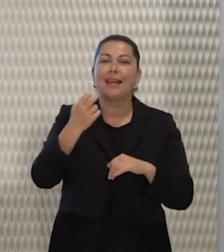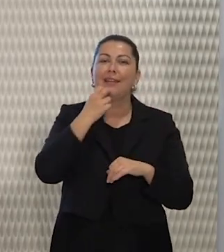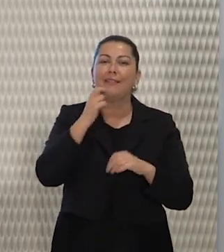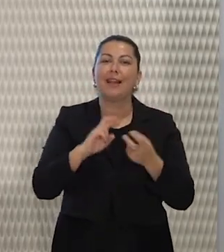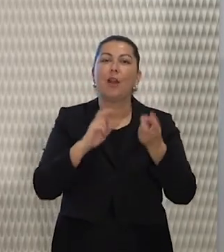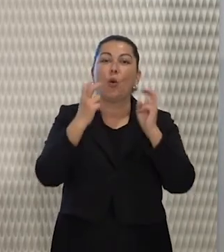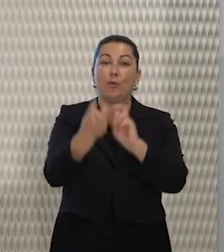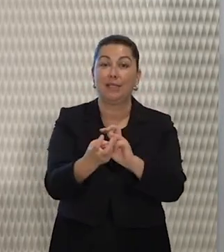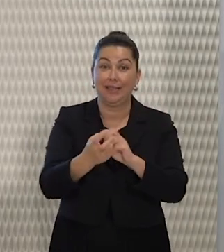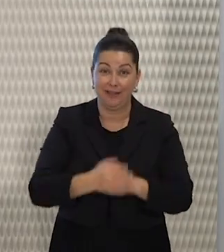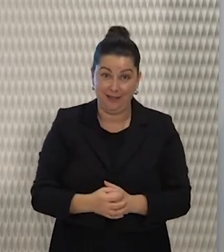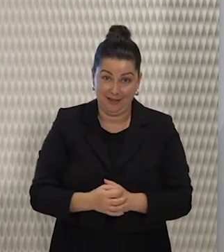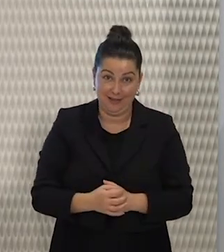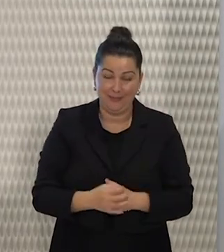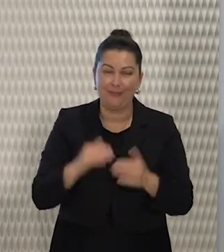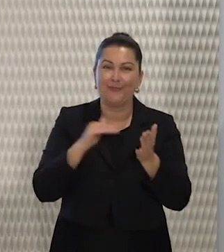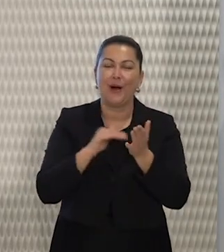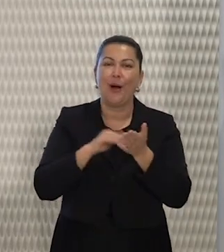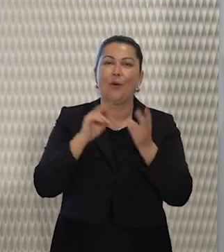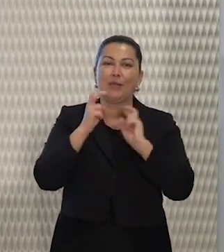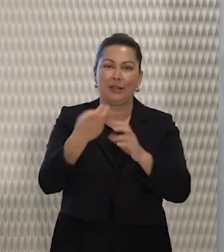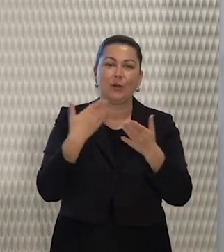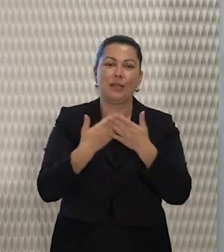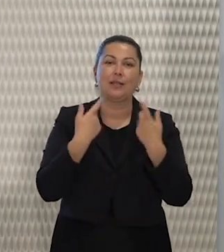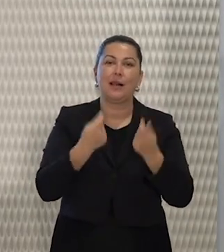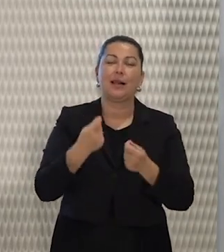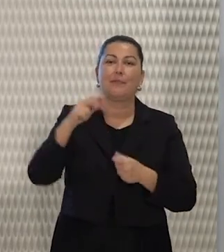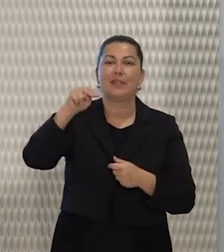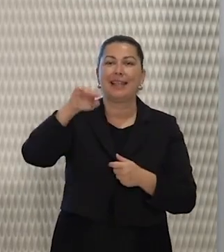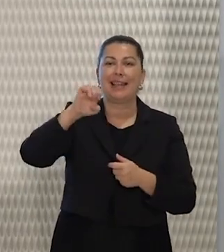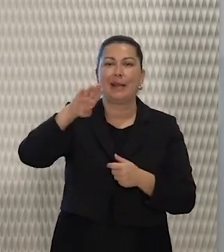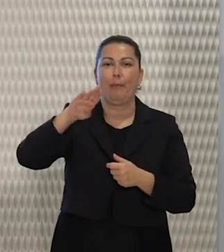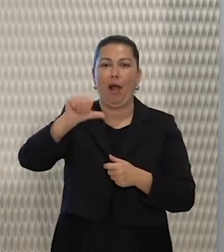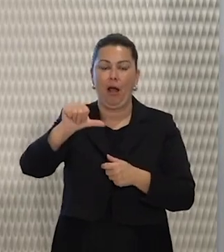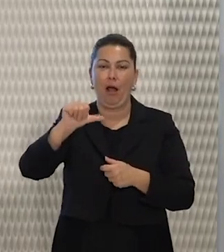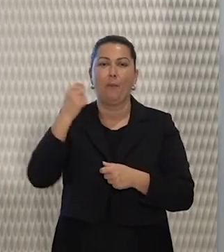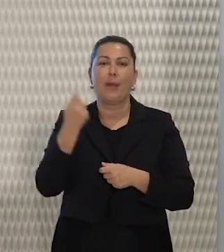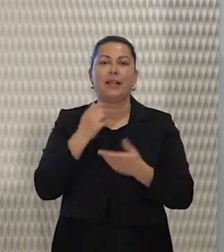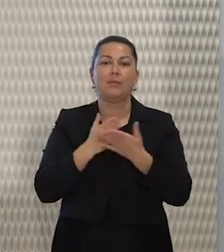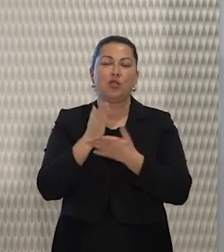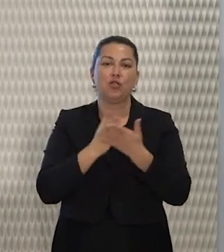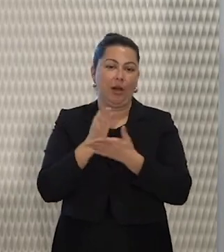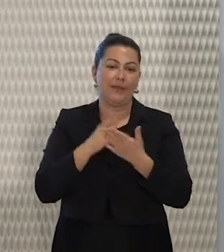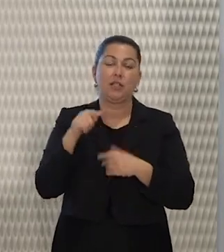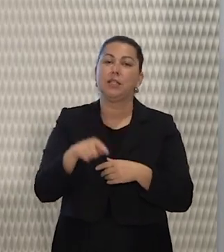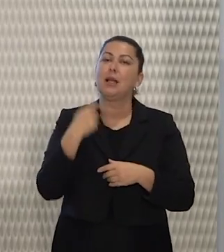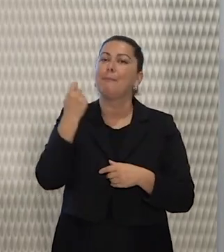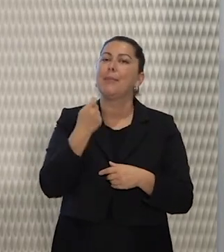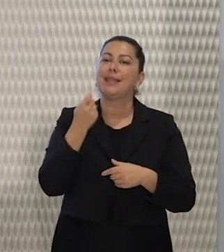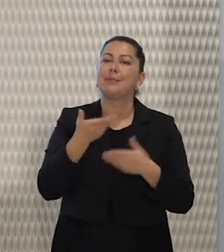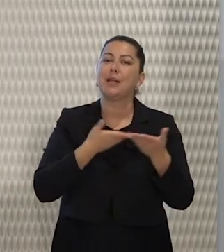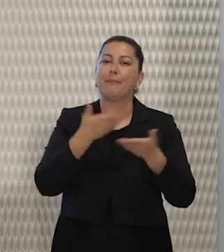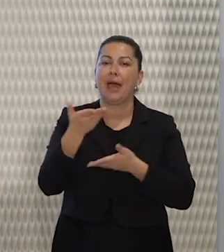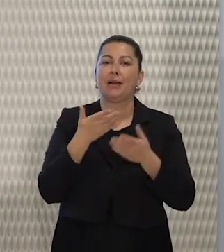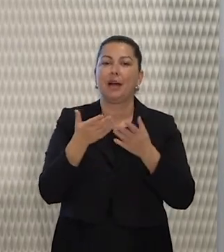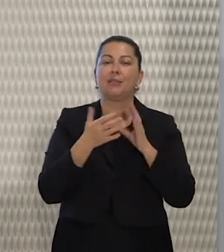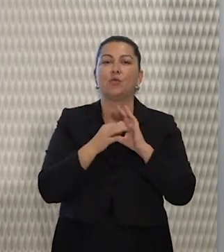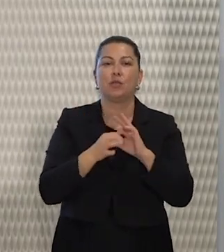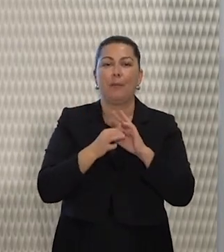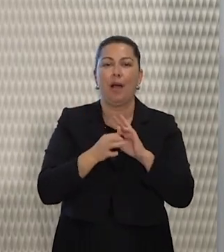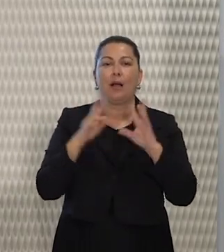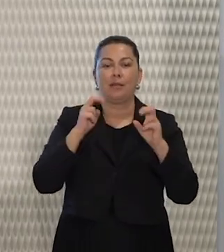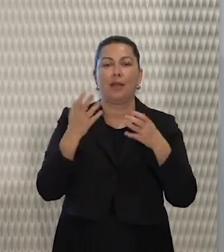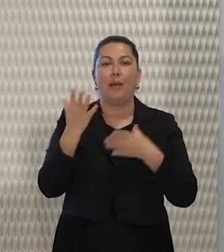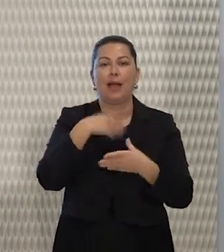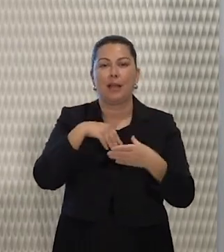werden. Und dazu gibt es das NEWA Betriebsservice. Eine Betriebsberatung, die eigens für das Thema Inklusion da